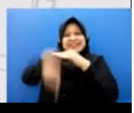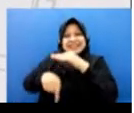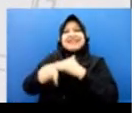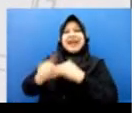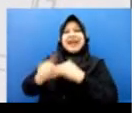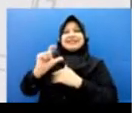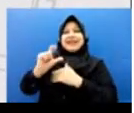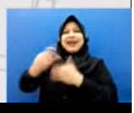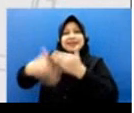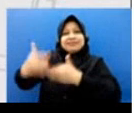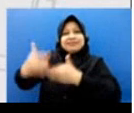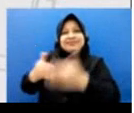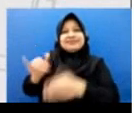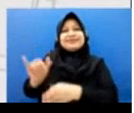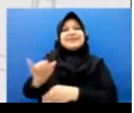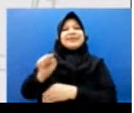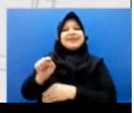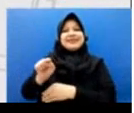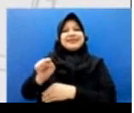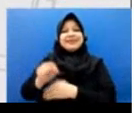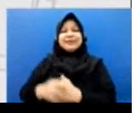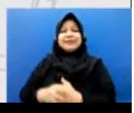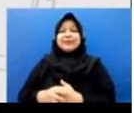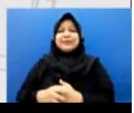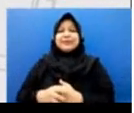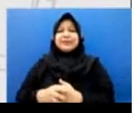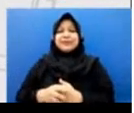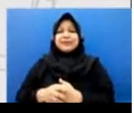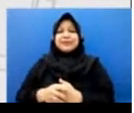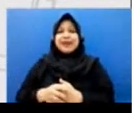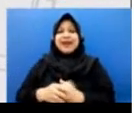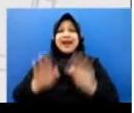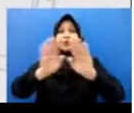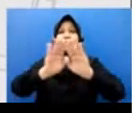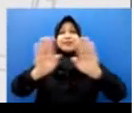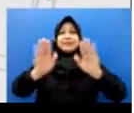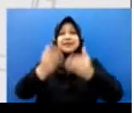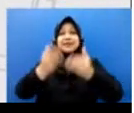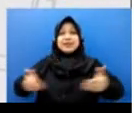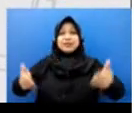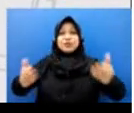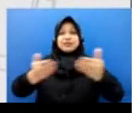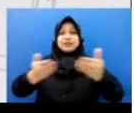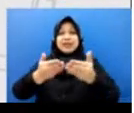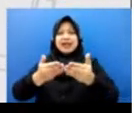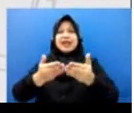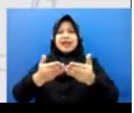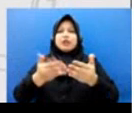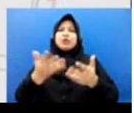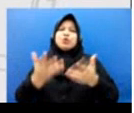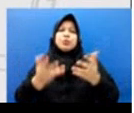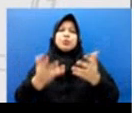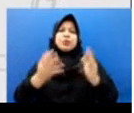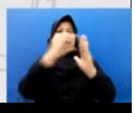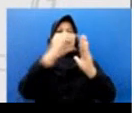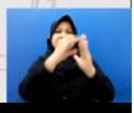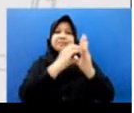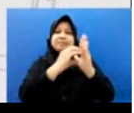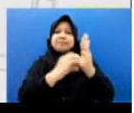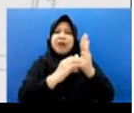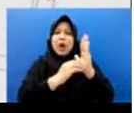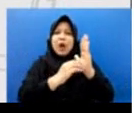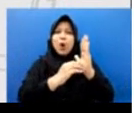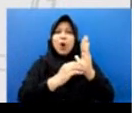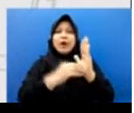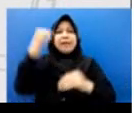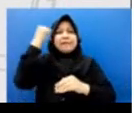media sosialnya sendiri, pesan yang berpikir kritis itu mungkin hanya sedikit dan